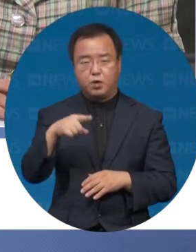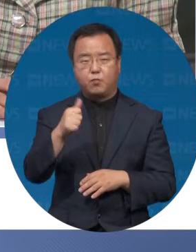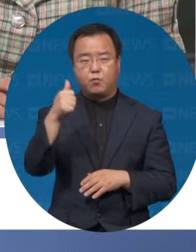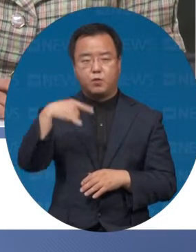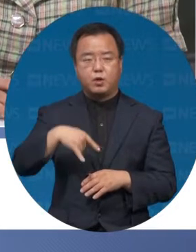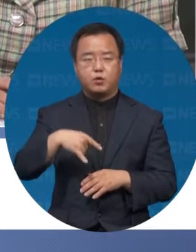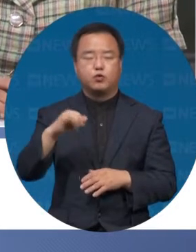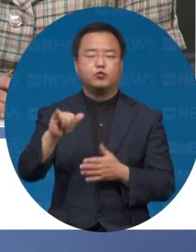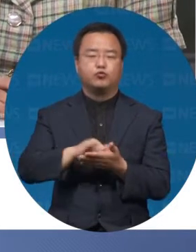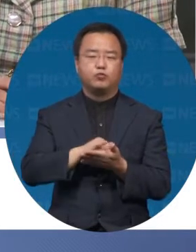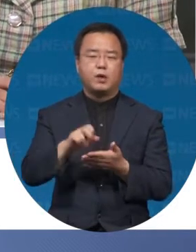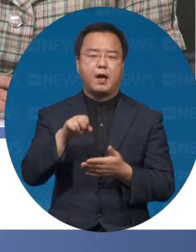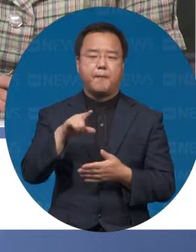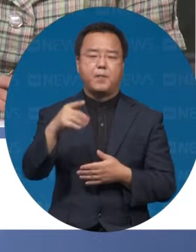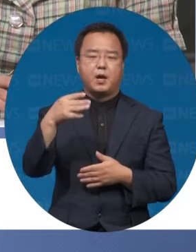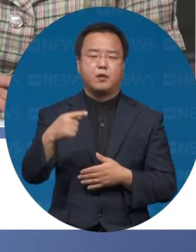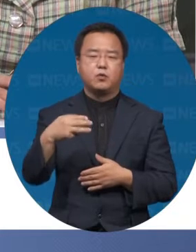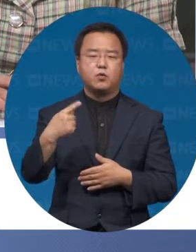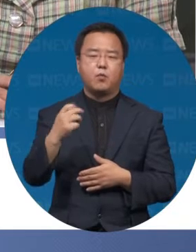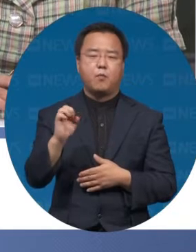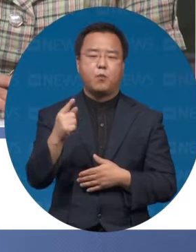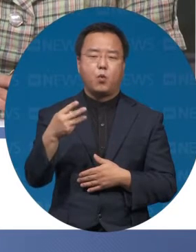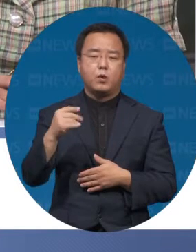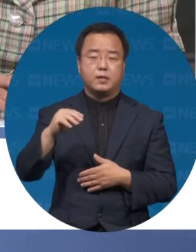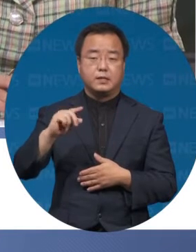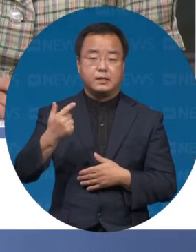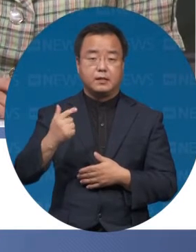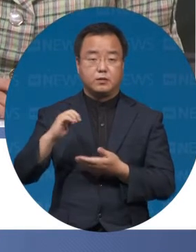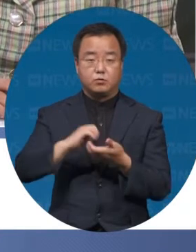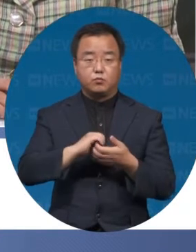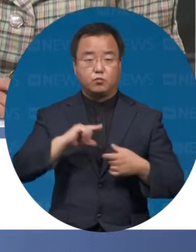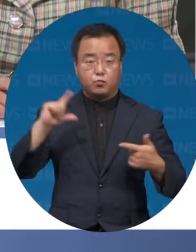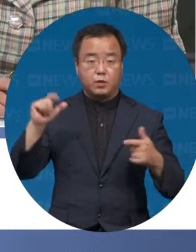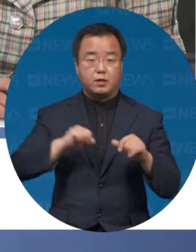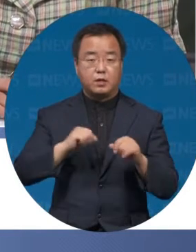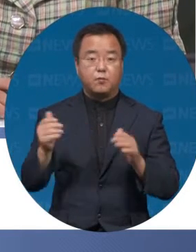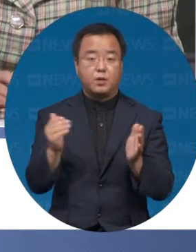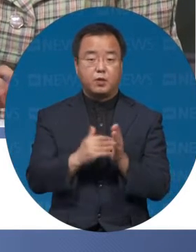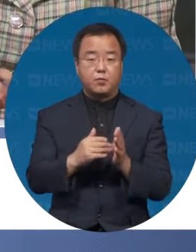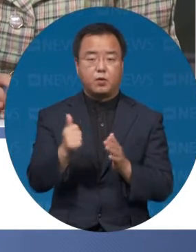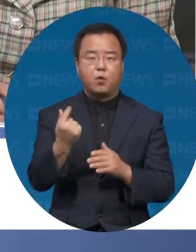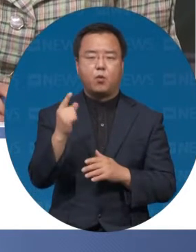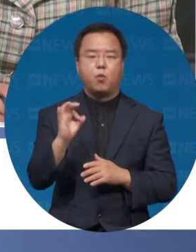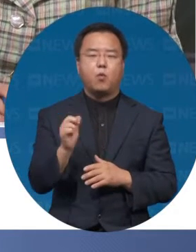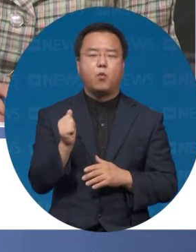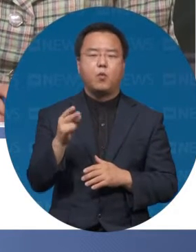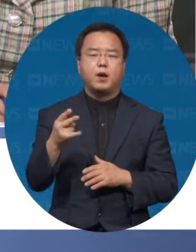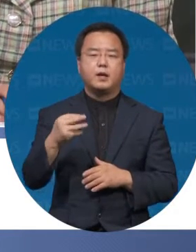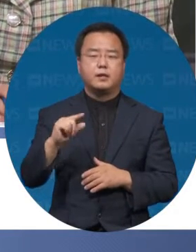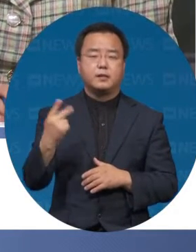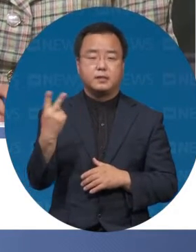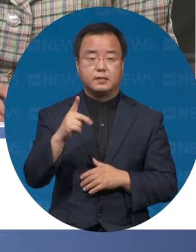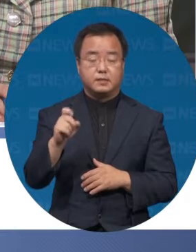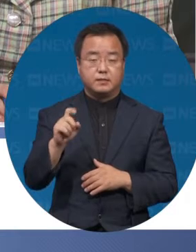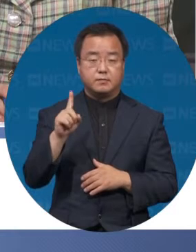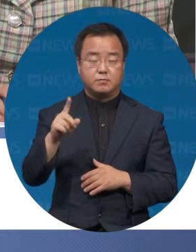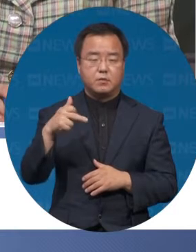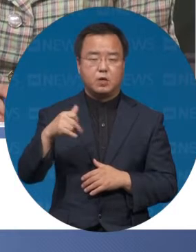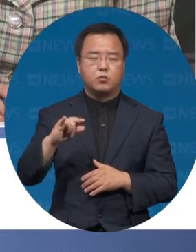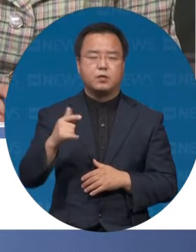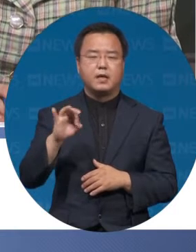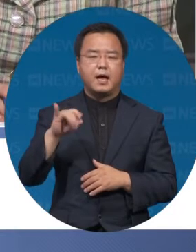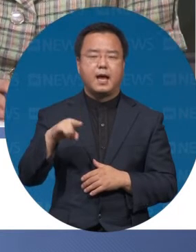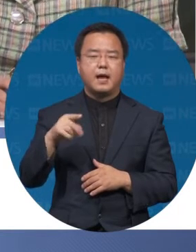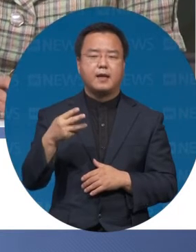뉴욕 메트로폴리탄 오페라에서 주역으로 데뷔하여 활동하고 있고 소프라노 홍혜란은 2011년 퀸 엘리자베스 콩쿠르